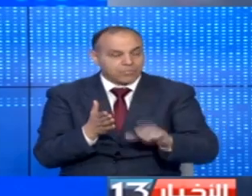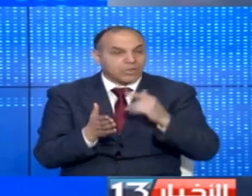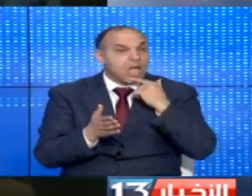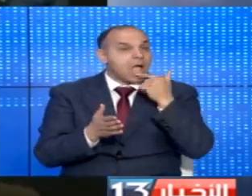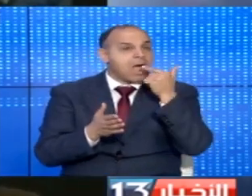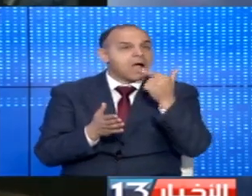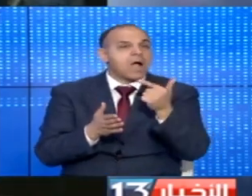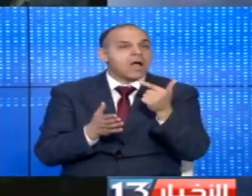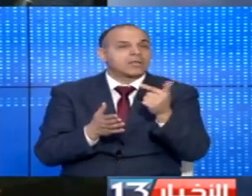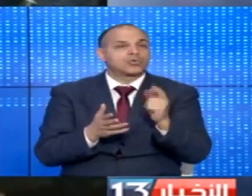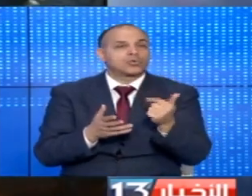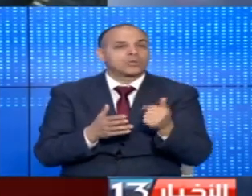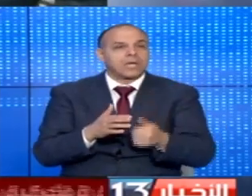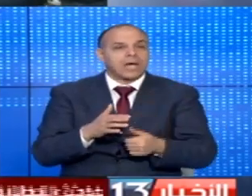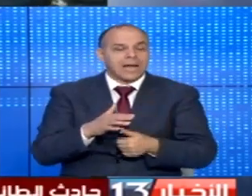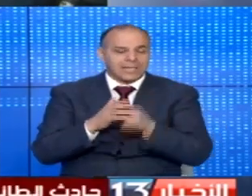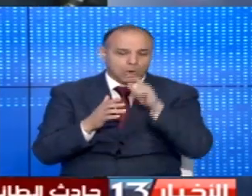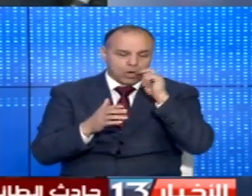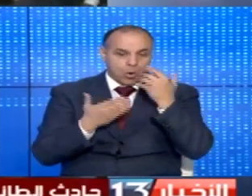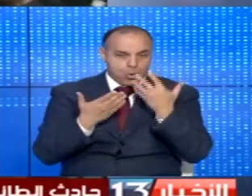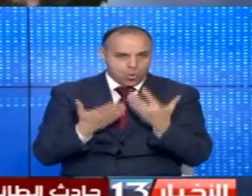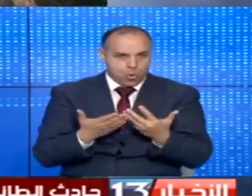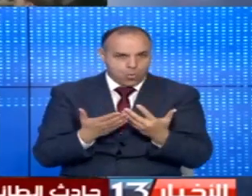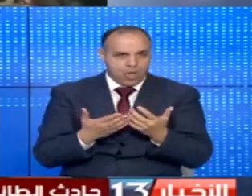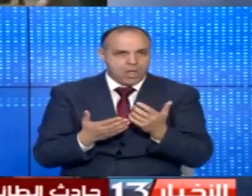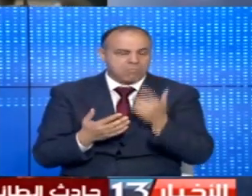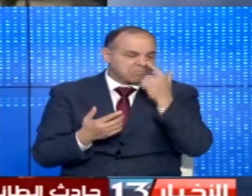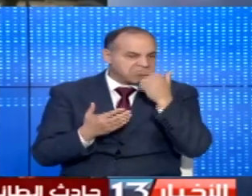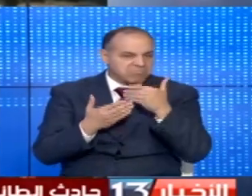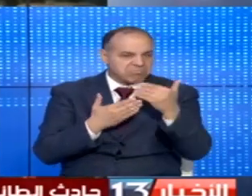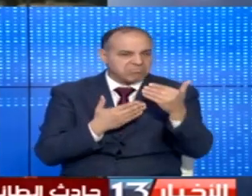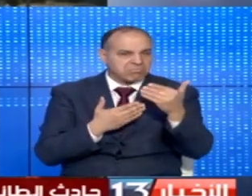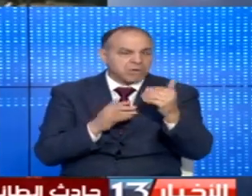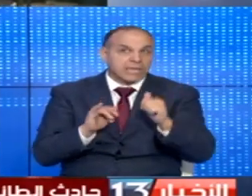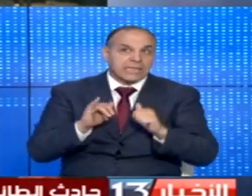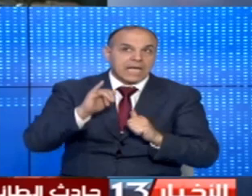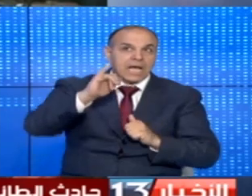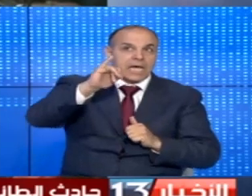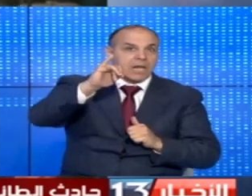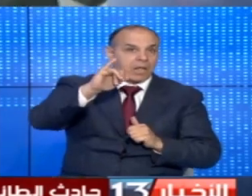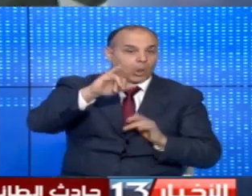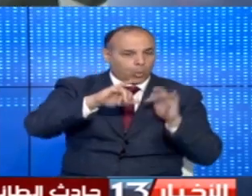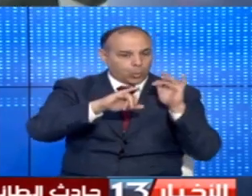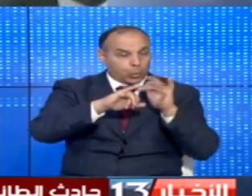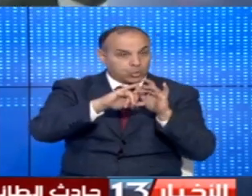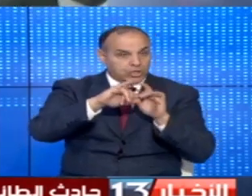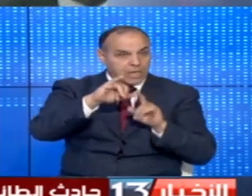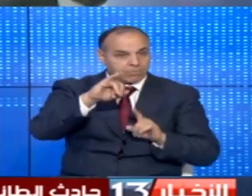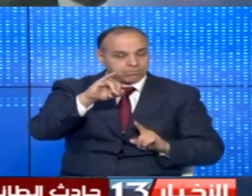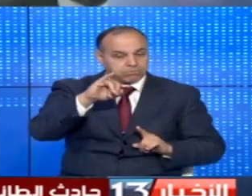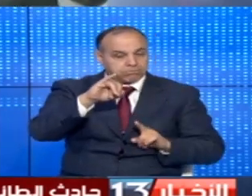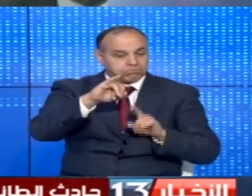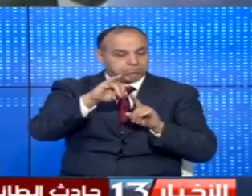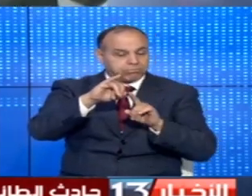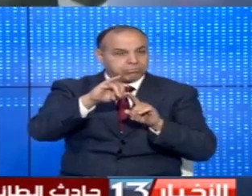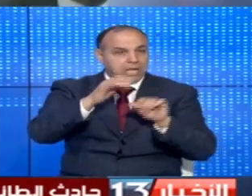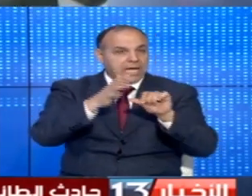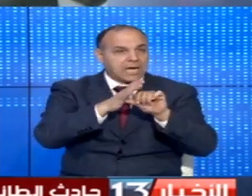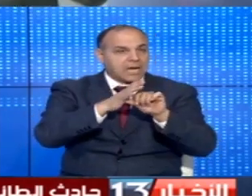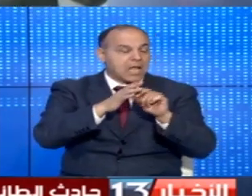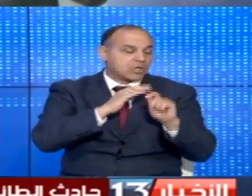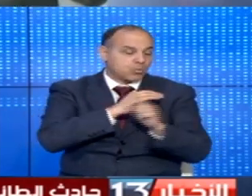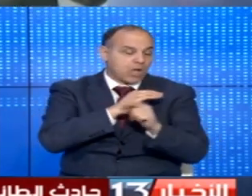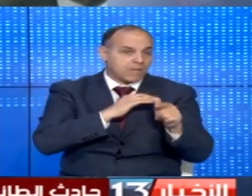الاثناء اعلنها الرئيس الاوكراني اليوم انه لا يستبعد احتمال سقوط طائره شركه الخطوط الدوليه الاوكرانيه في ايران هذا